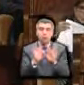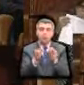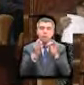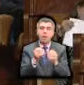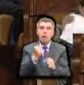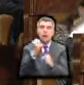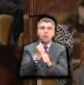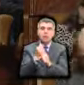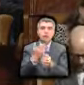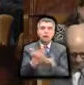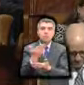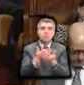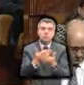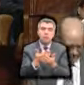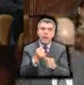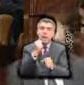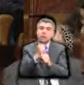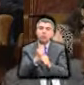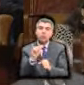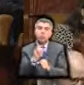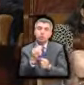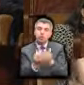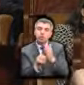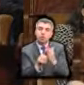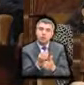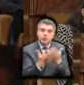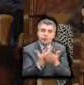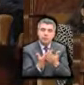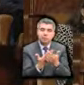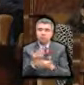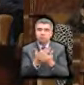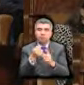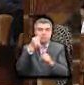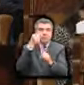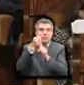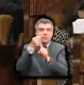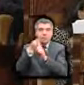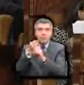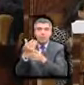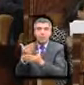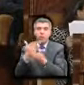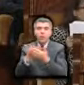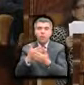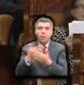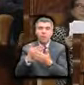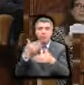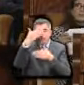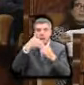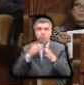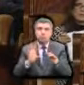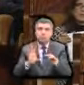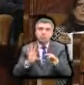خاصة في المهن الجديدة التي ظهرت بفضل الأوراق الكبرى التي انخرط فيها المغرب، مثل